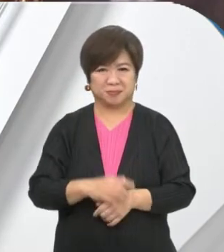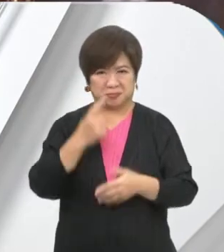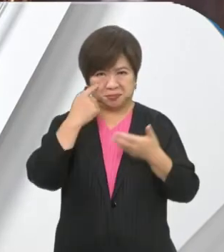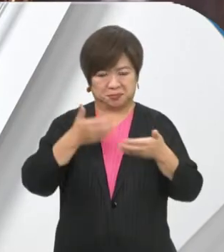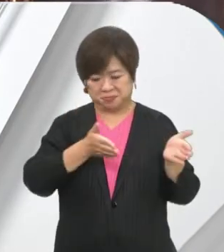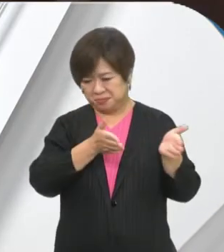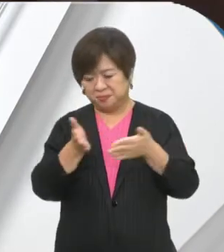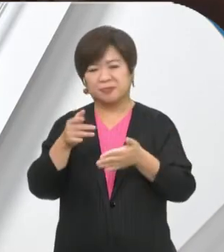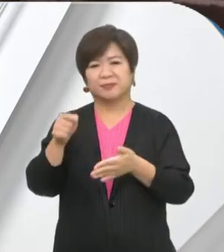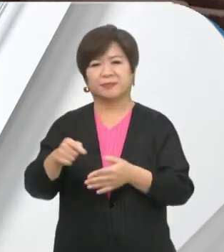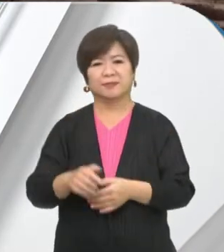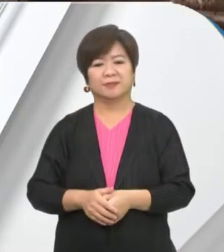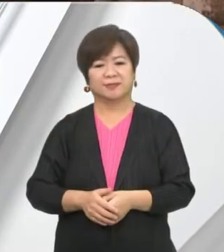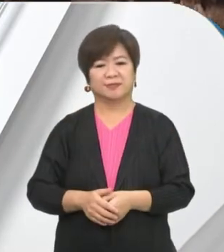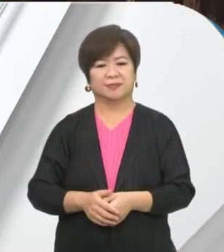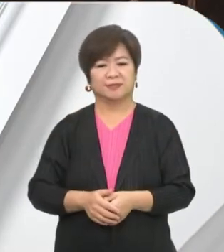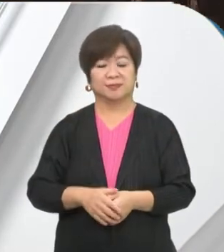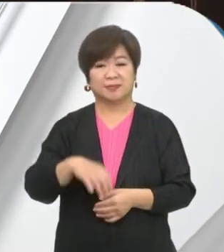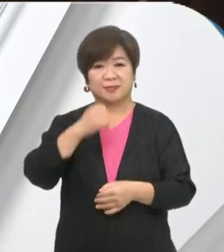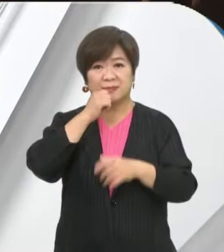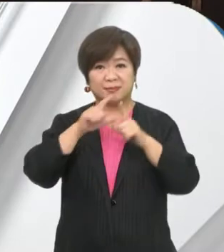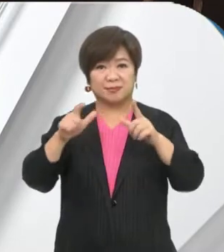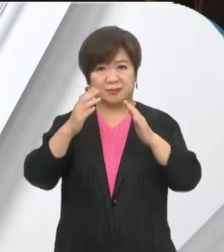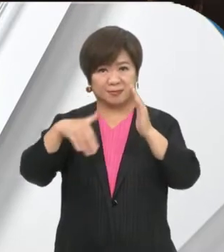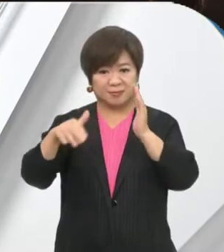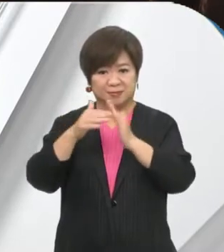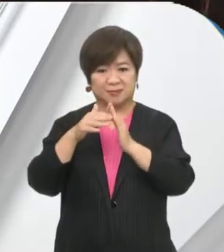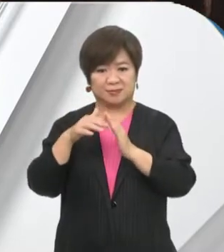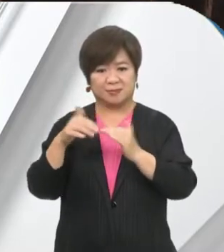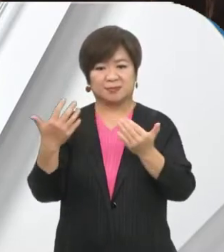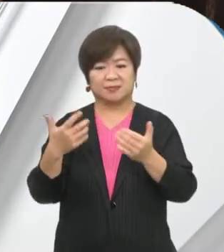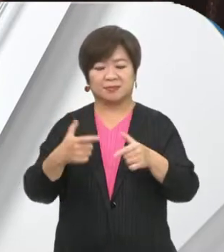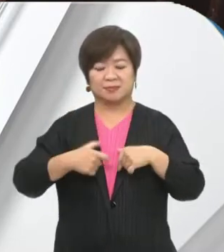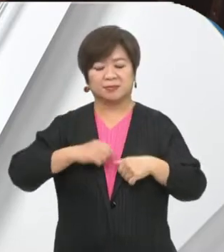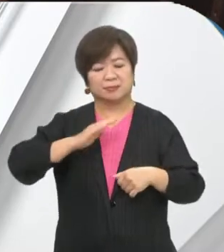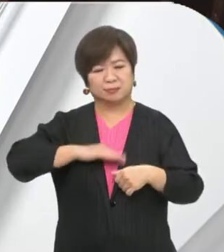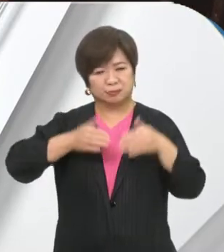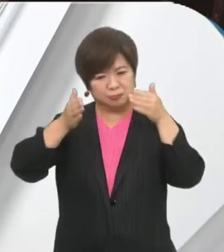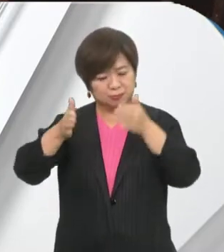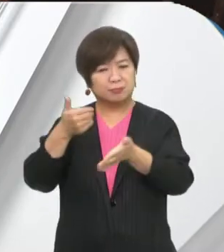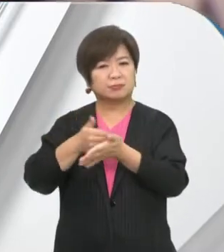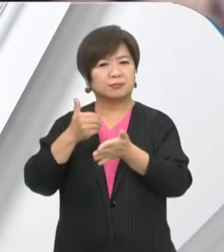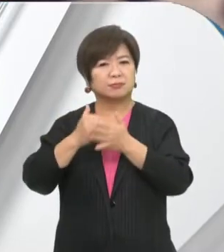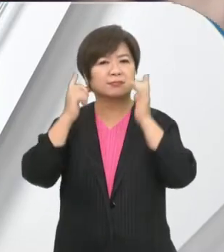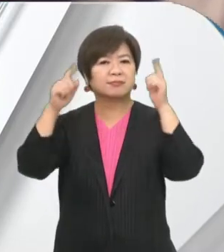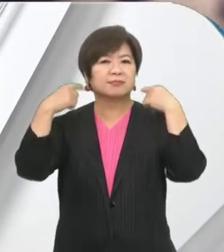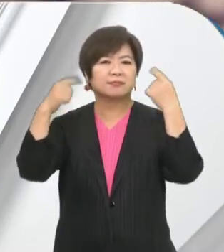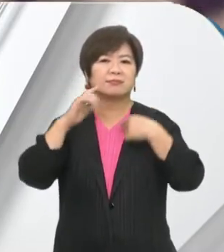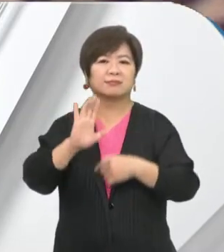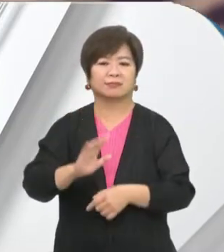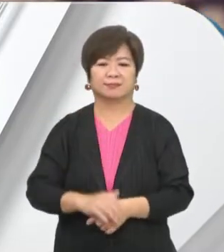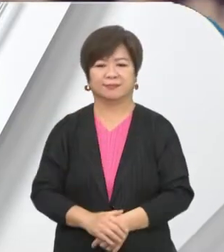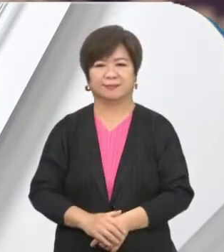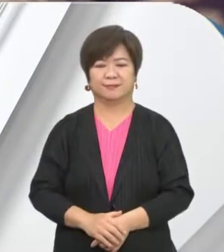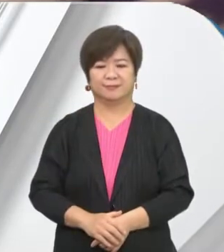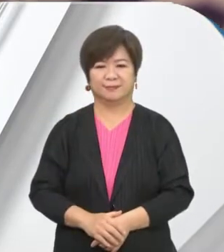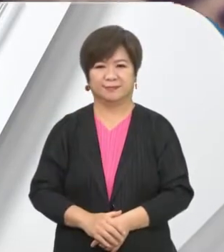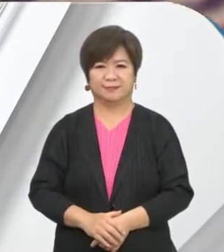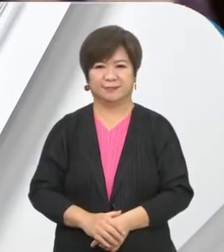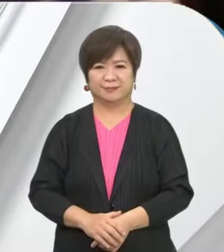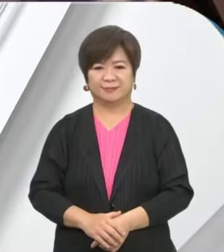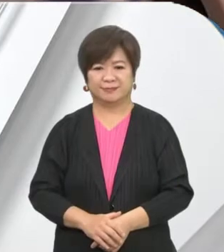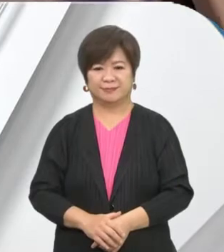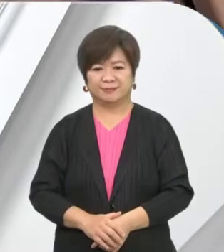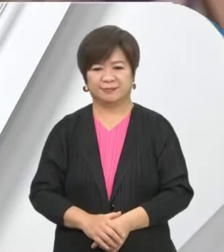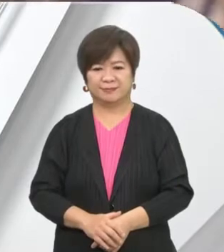同创作。台体构件是他亲自在点钱落来好好创作的素材。 这个